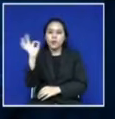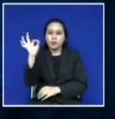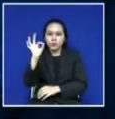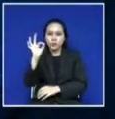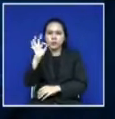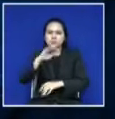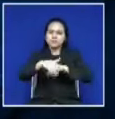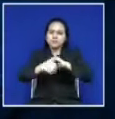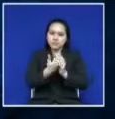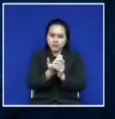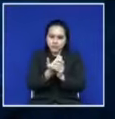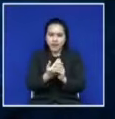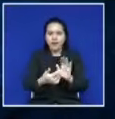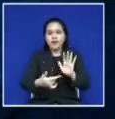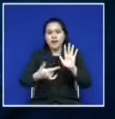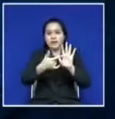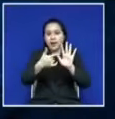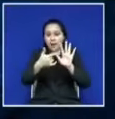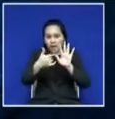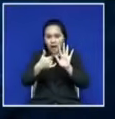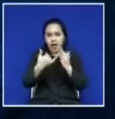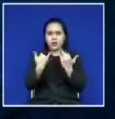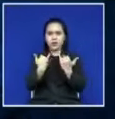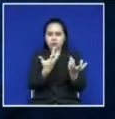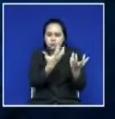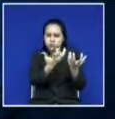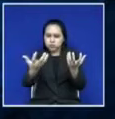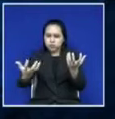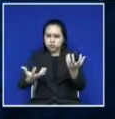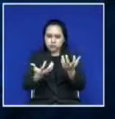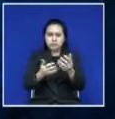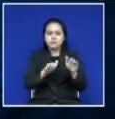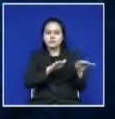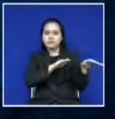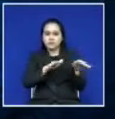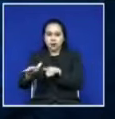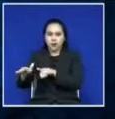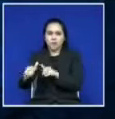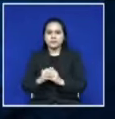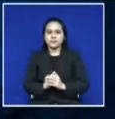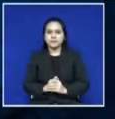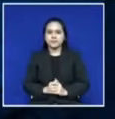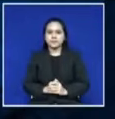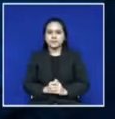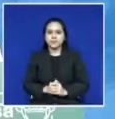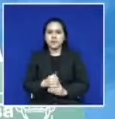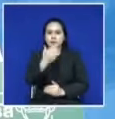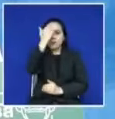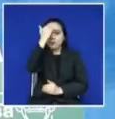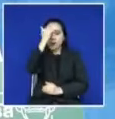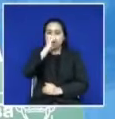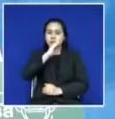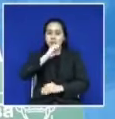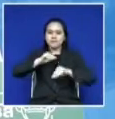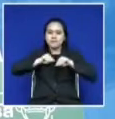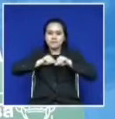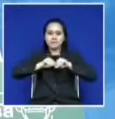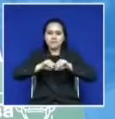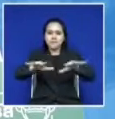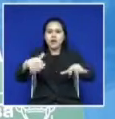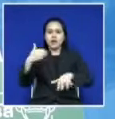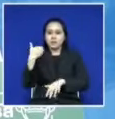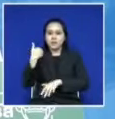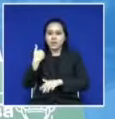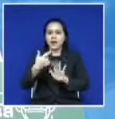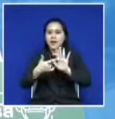เรื่องยาด้วยนะครับขณะนี้เราเตรียมไว้พร้อมหมดนะครับคิดว่าด้วยการระบาดอย่างนี้ระดับนี้นะครับเรายังมียาที่